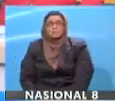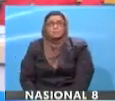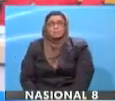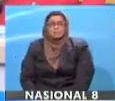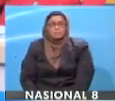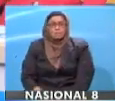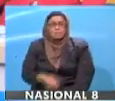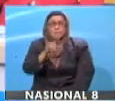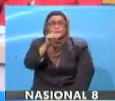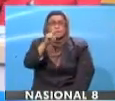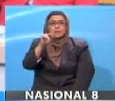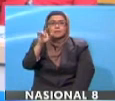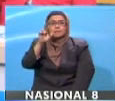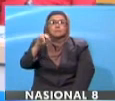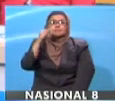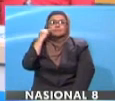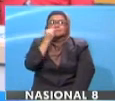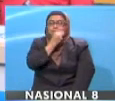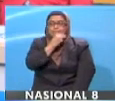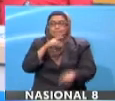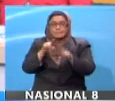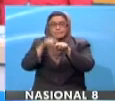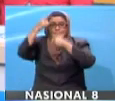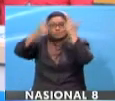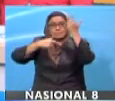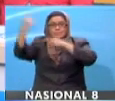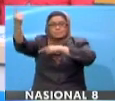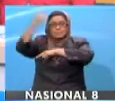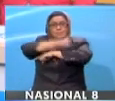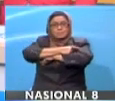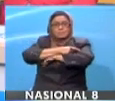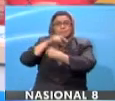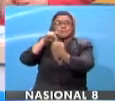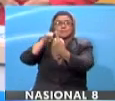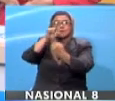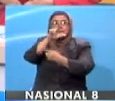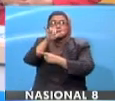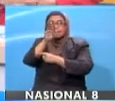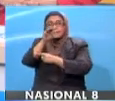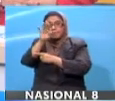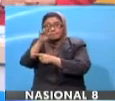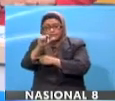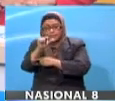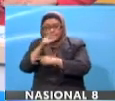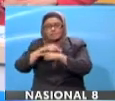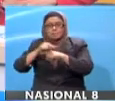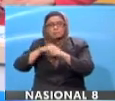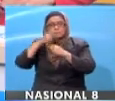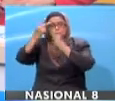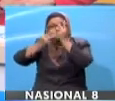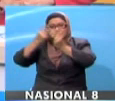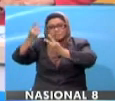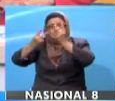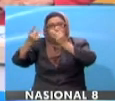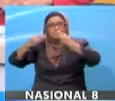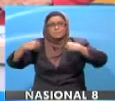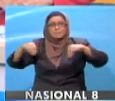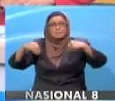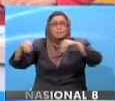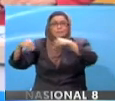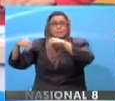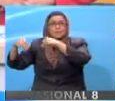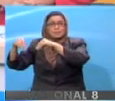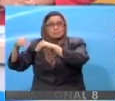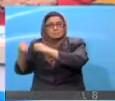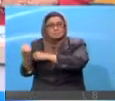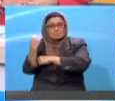Tan Sri Muhyiddin yang dalam rangka lautan sehari ke Limbang turut meluangkan masa mengunjungi Pasar Tamu Limbang. Lebih 1,000 penduduk